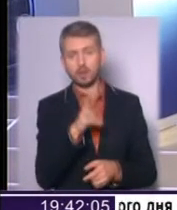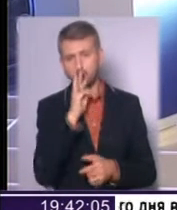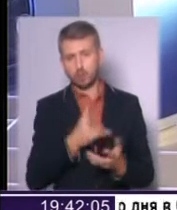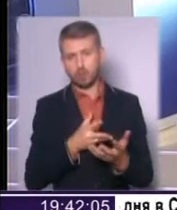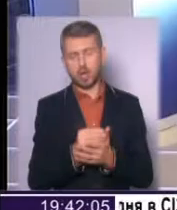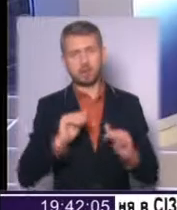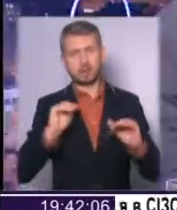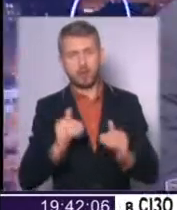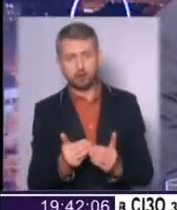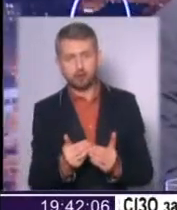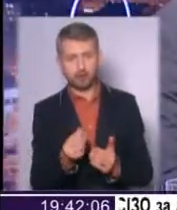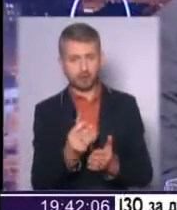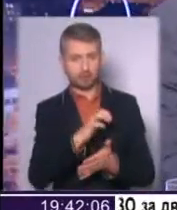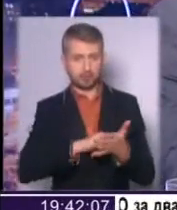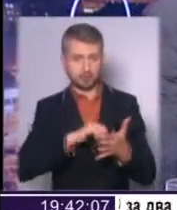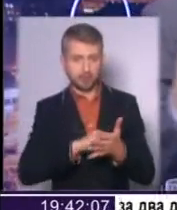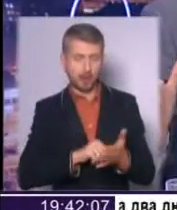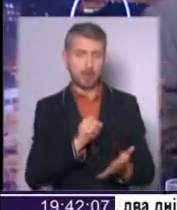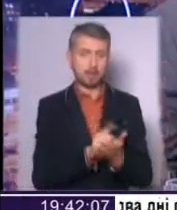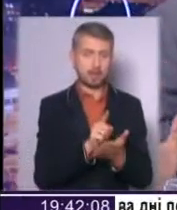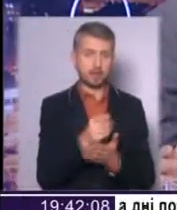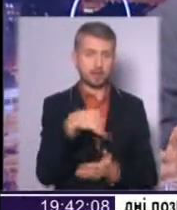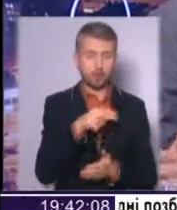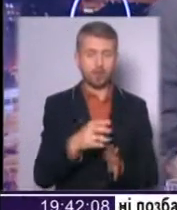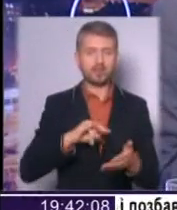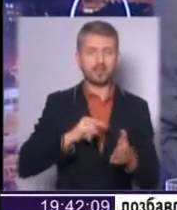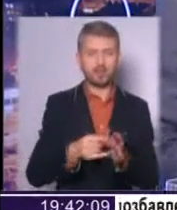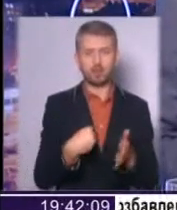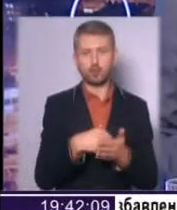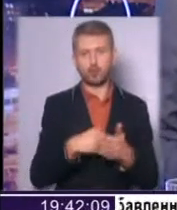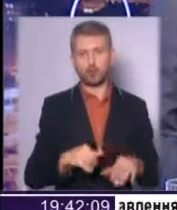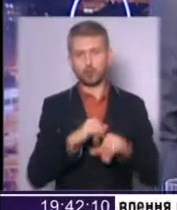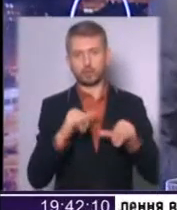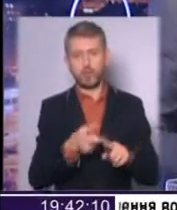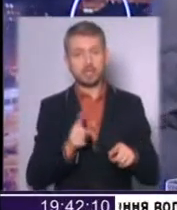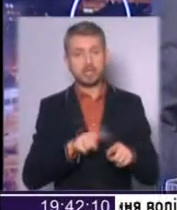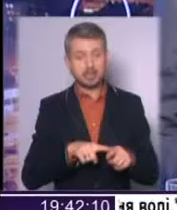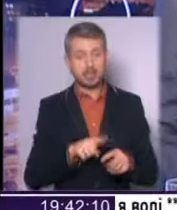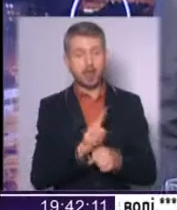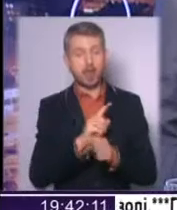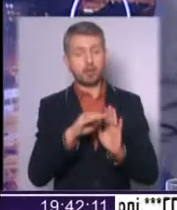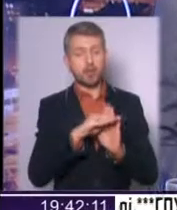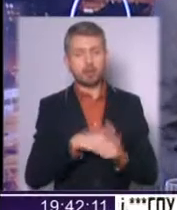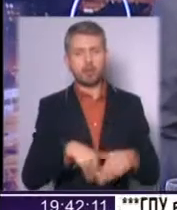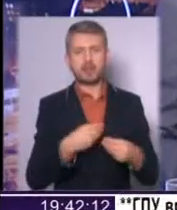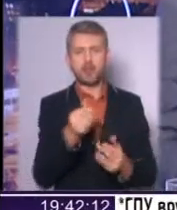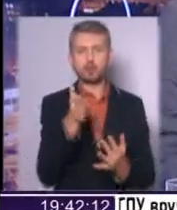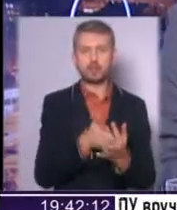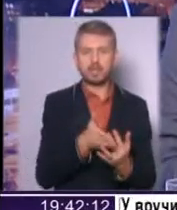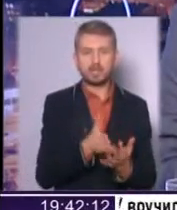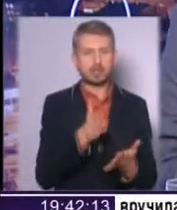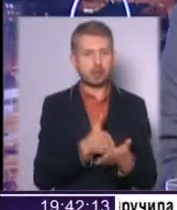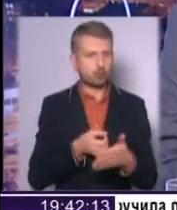каже: напишіть мені мінімальну 1300. І він з тою довідкою йде потім в соцбез і каже: у мене мінімальна зарплата, дайте мені субсидію. І